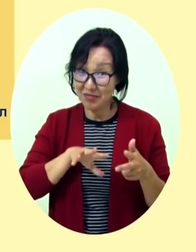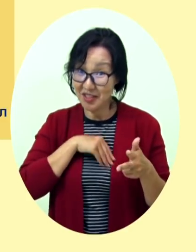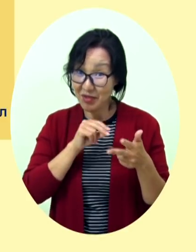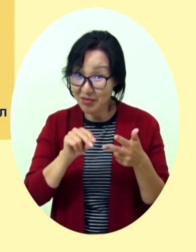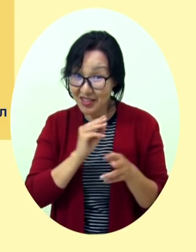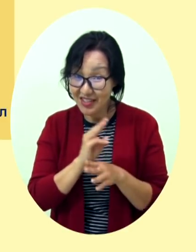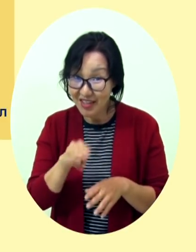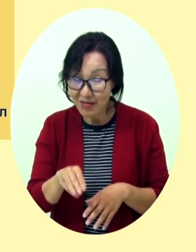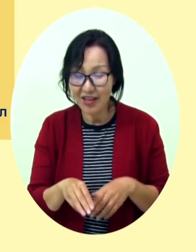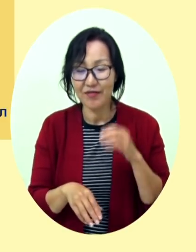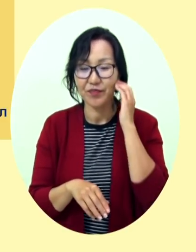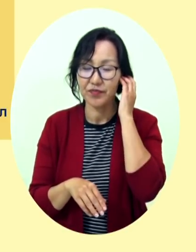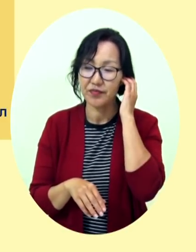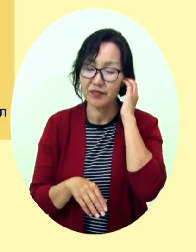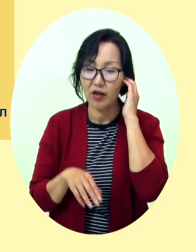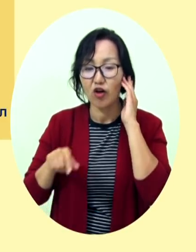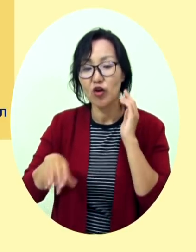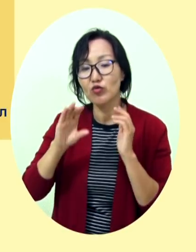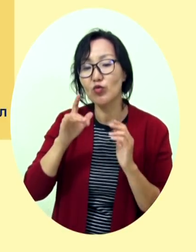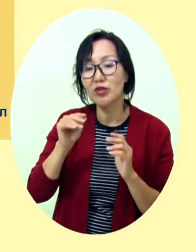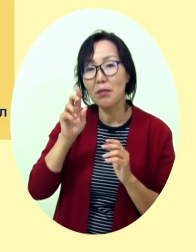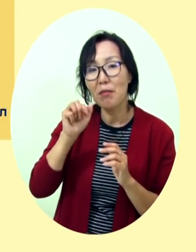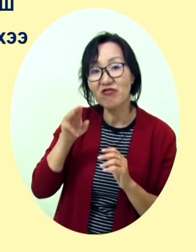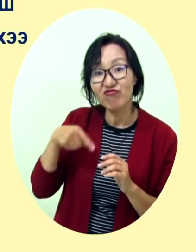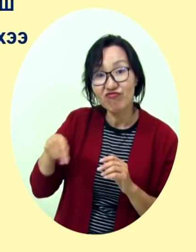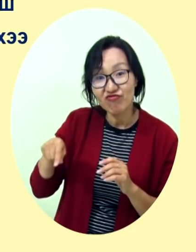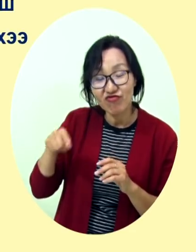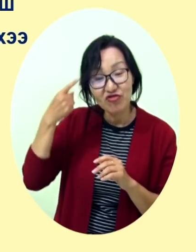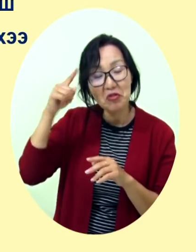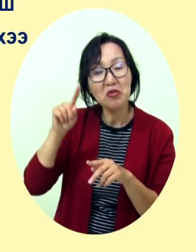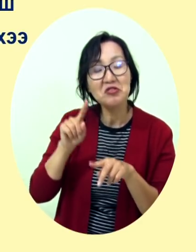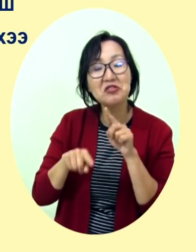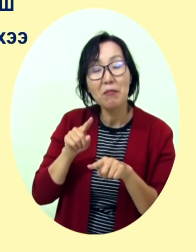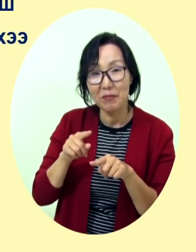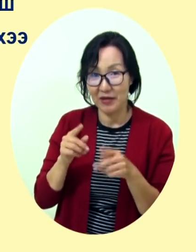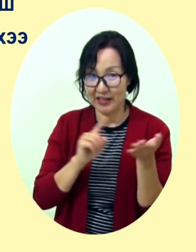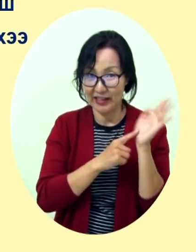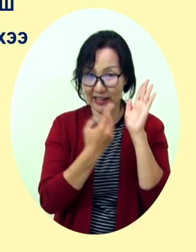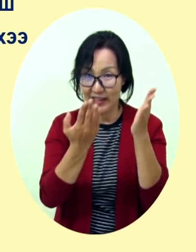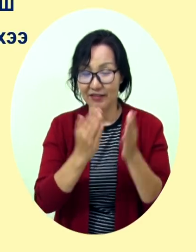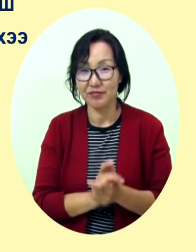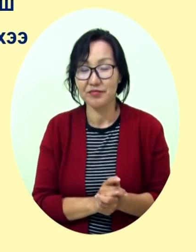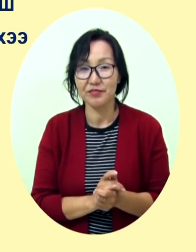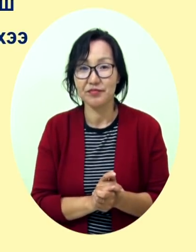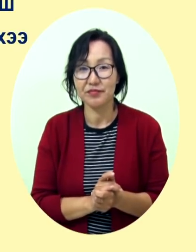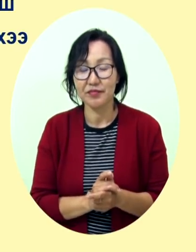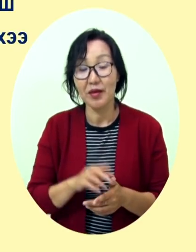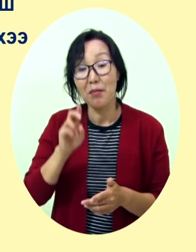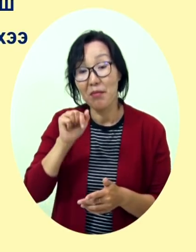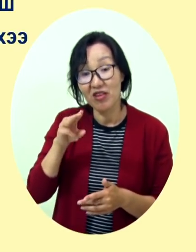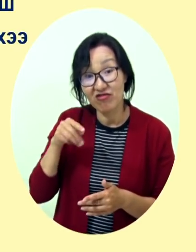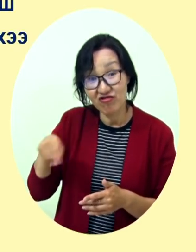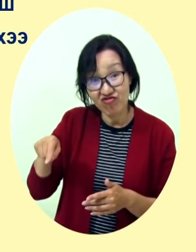За тэгвэл одоо бүгдээрээ хамтдаа сурагч Батын зохиосон ихийг харъя.